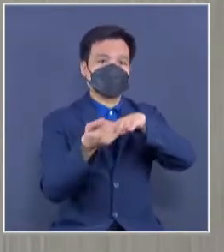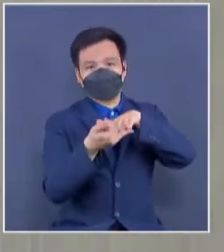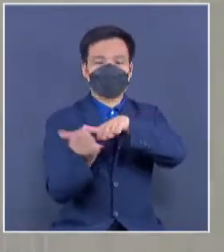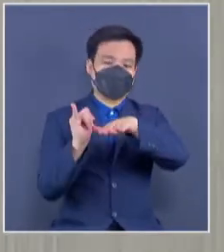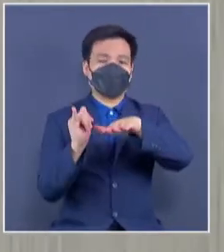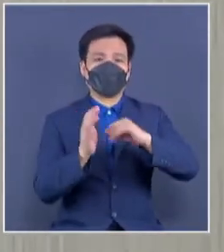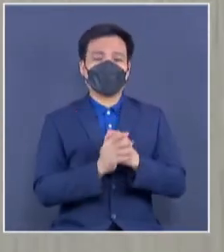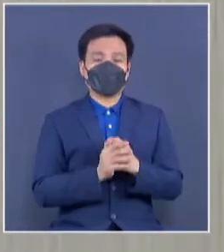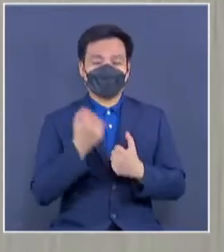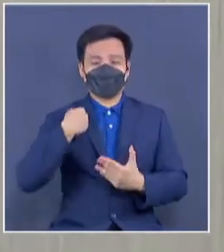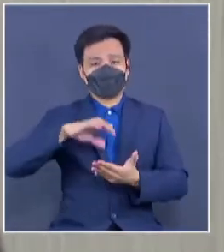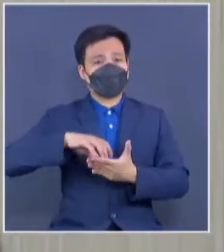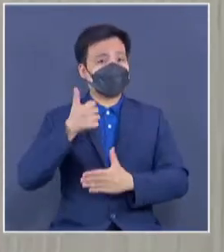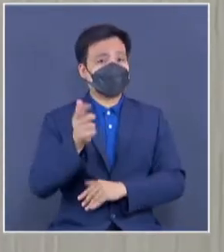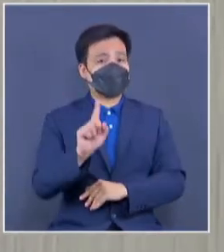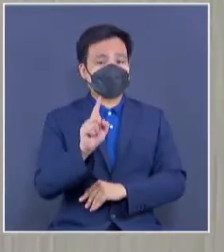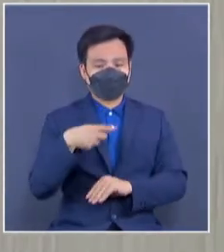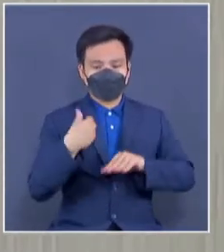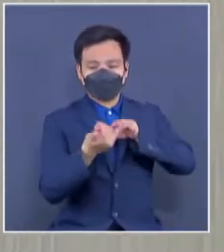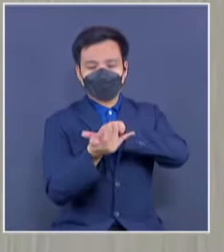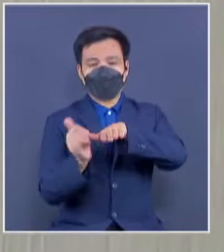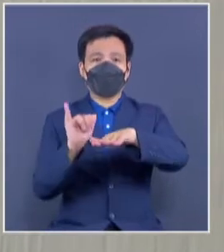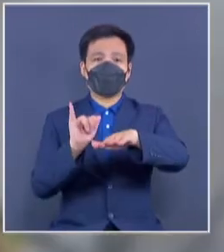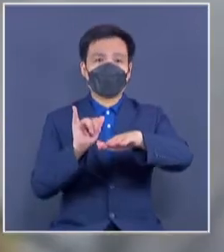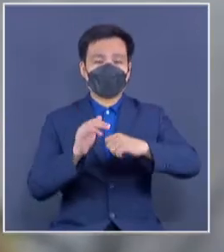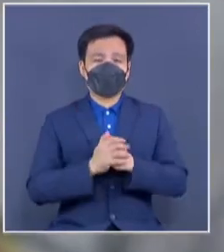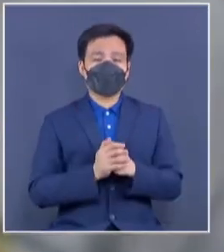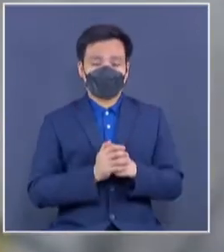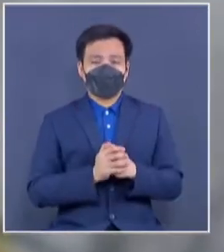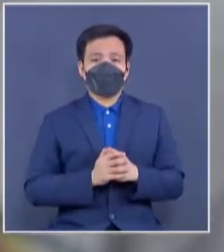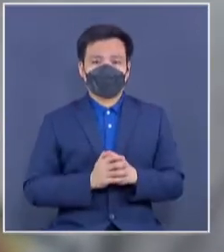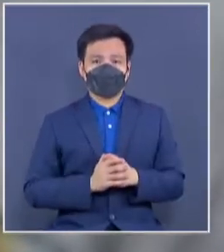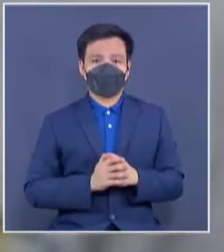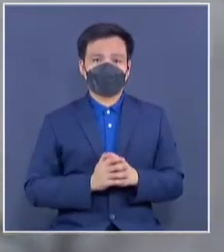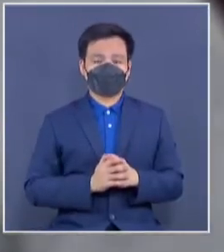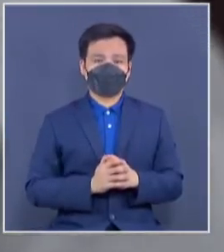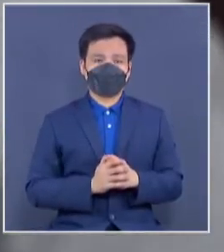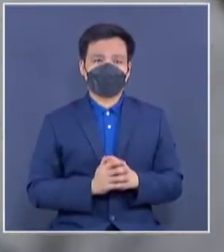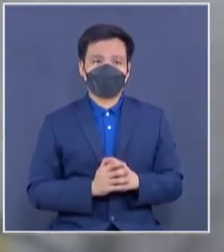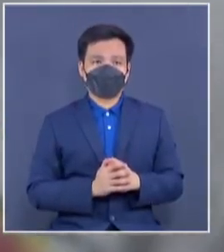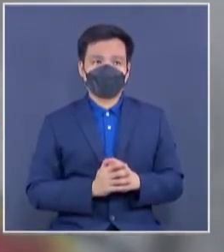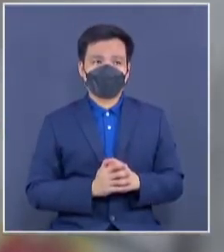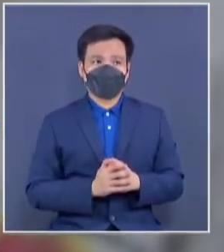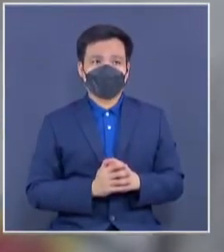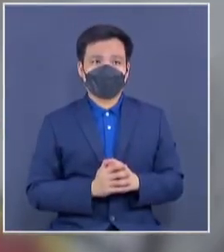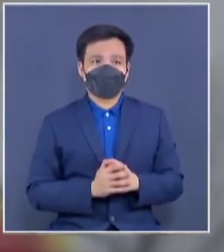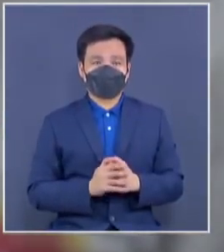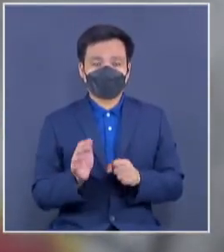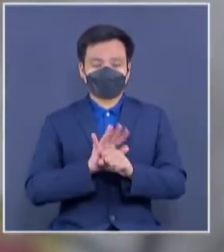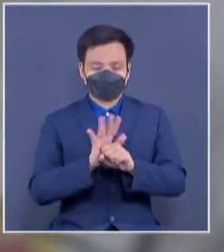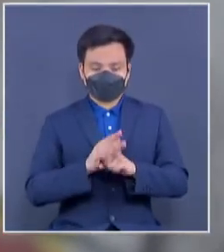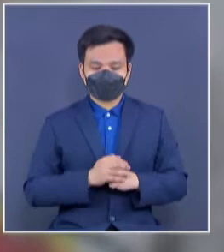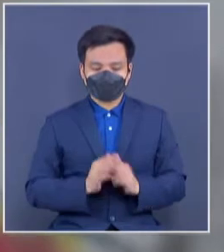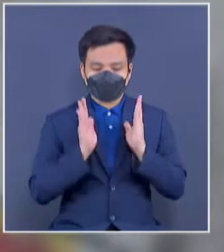ครับหล่อนะคะเจ้าโชคดีที่ไม่ได้อยู่ในระยะที่รถจะไปทำร้ายก็ได้นะครับก็ทราบชื่อคนขับ